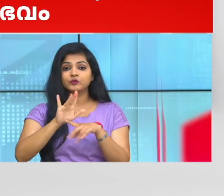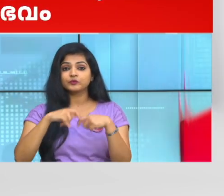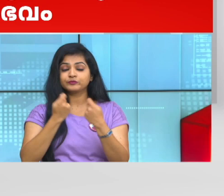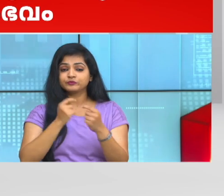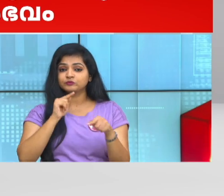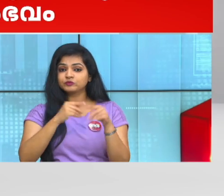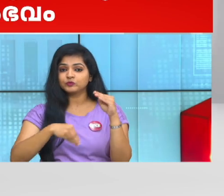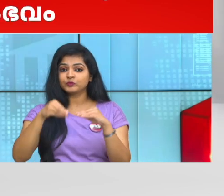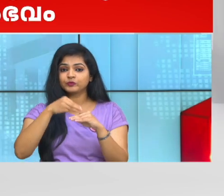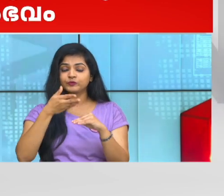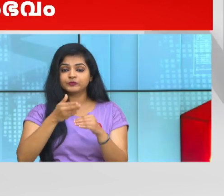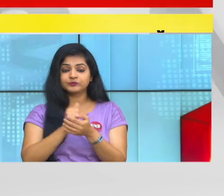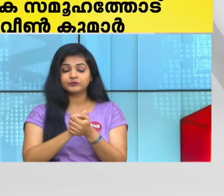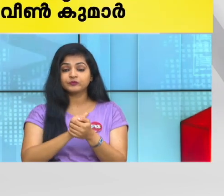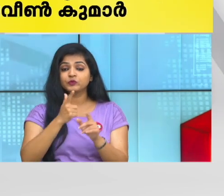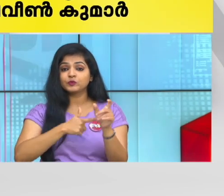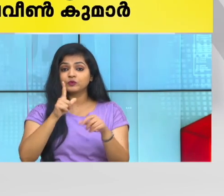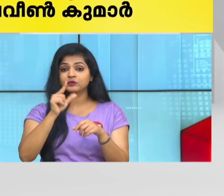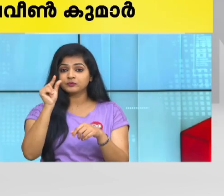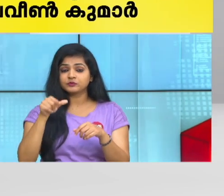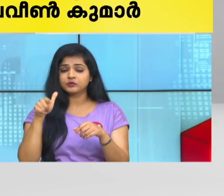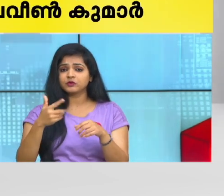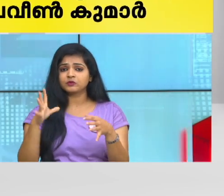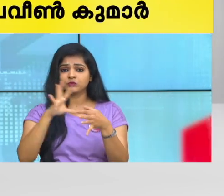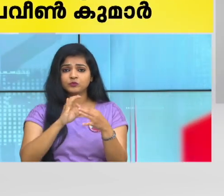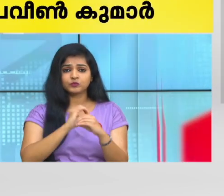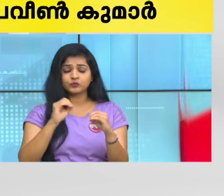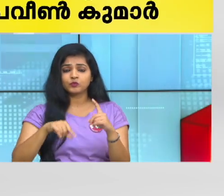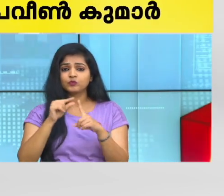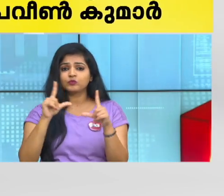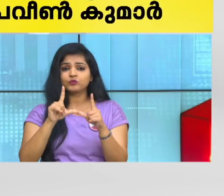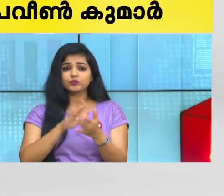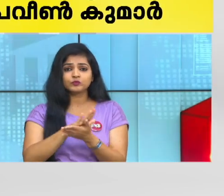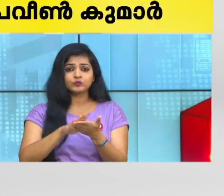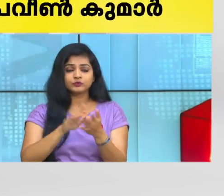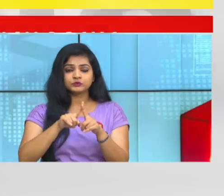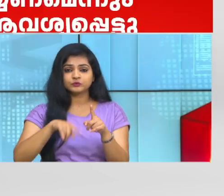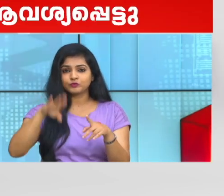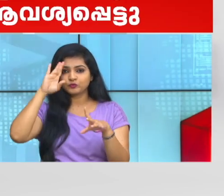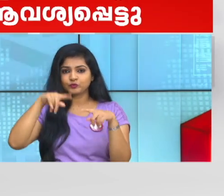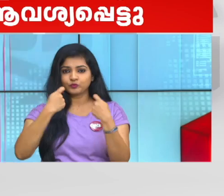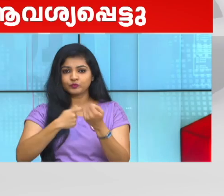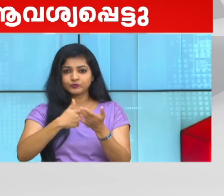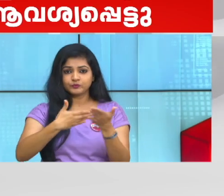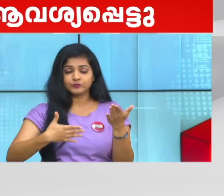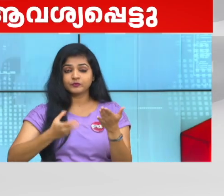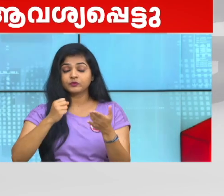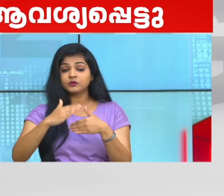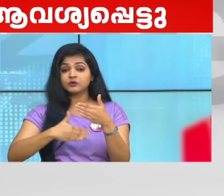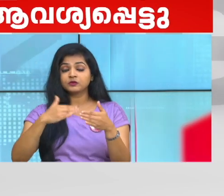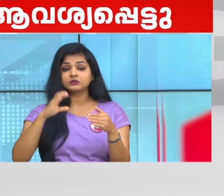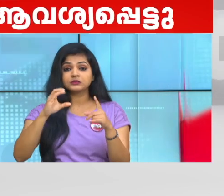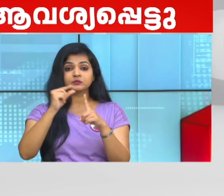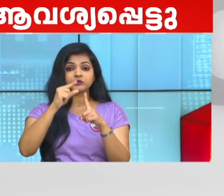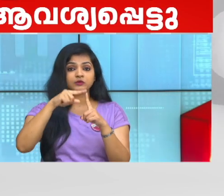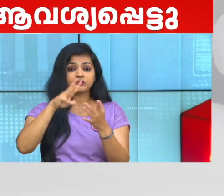മിഥില, യൂത്ത് ലീഗ് നേതാവിന് പങ്കില്ല എന്ന പോലീസ് റിപ്പോർട്ട്, അല്ലെങ്കിൽ തെളിവില്ല എന്നുള്ള പോലീസ് റിപ്പോർട്ട്, അത് വന്നതിന് പിന്നാലെ തന്നെ CPM-നുമേൽ